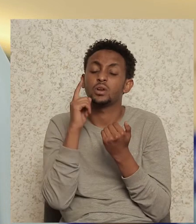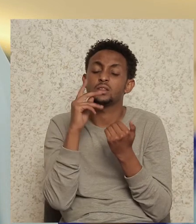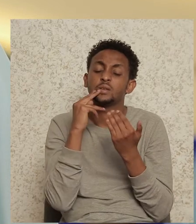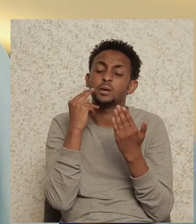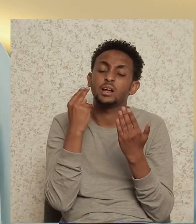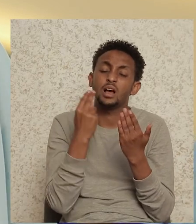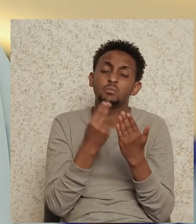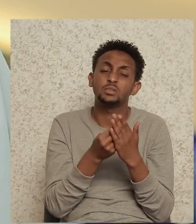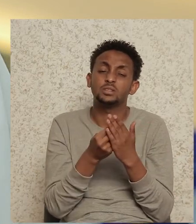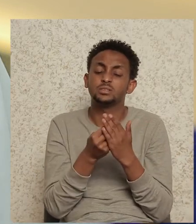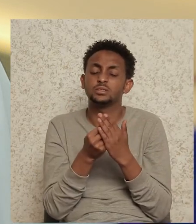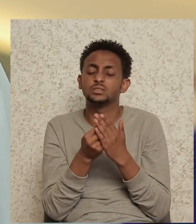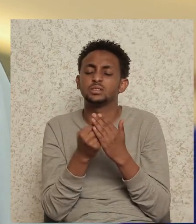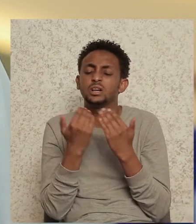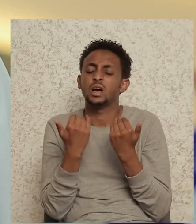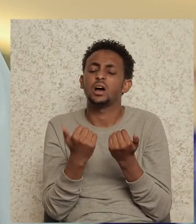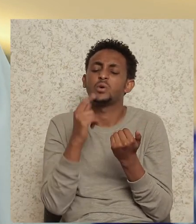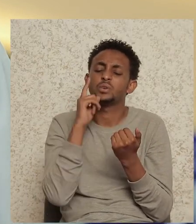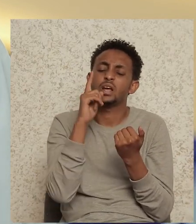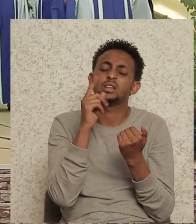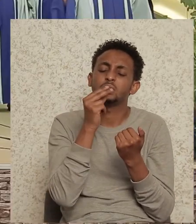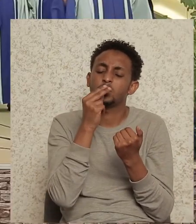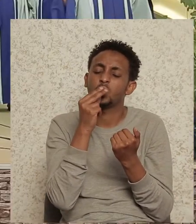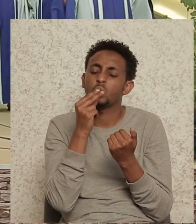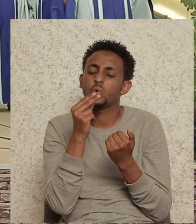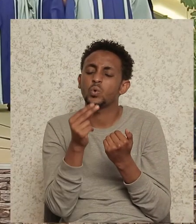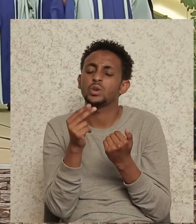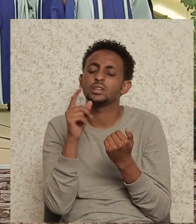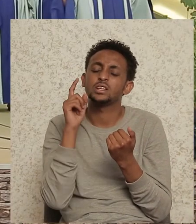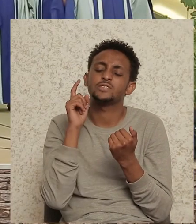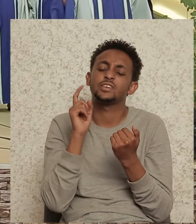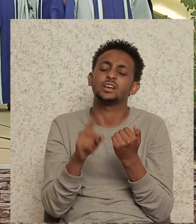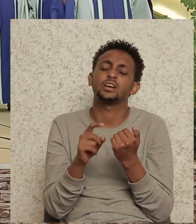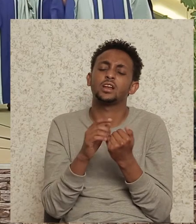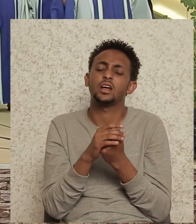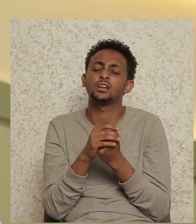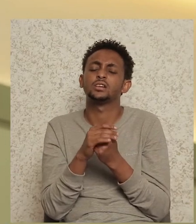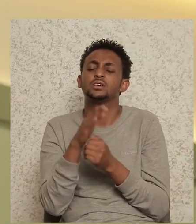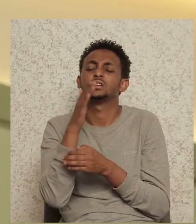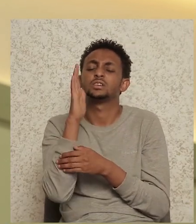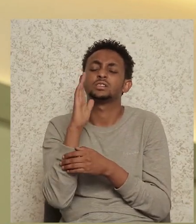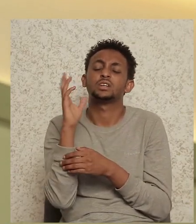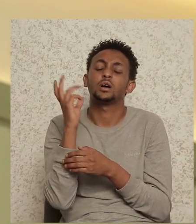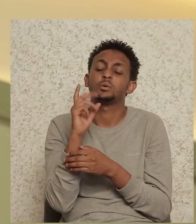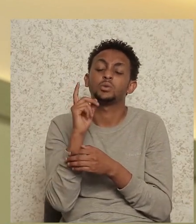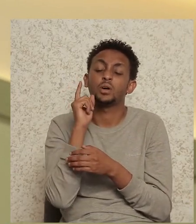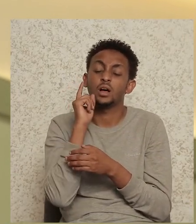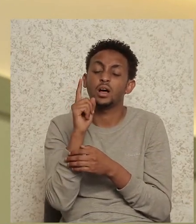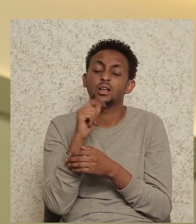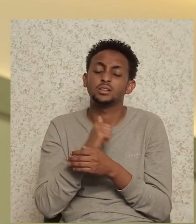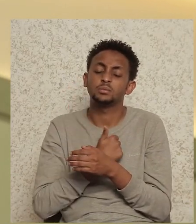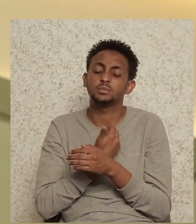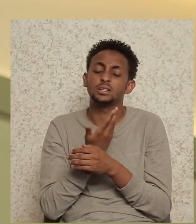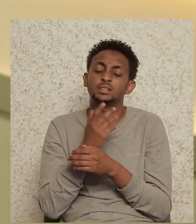አሁን ያንተ መልካምነት አሁን ያንተ በጎነት ያስፈልገናል እግዚአብሔር ሆይ